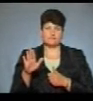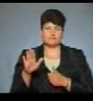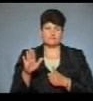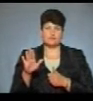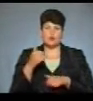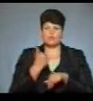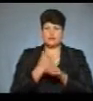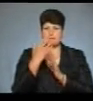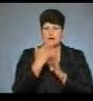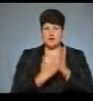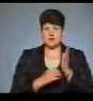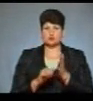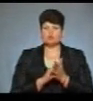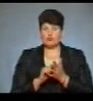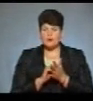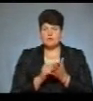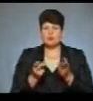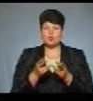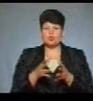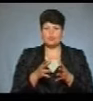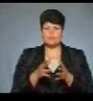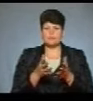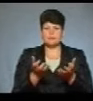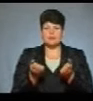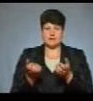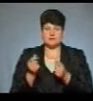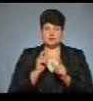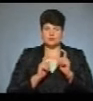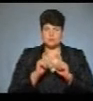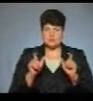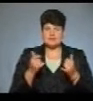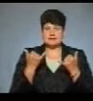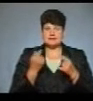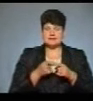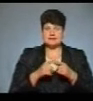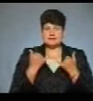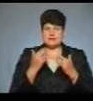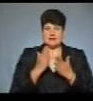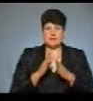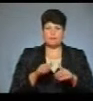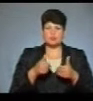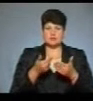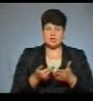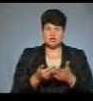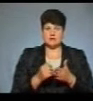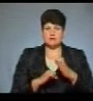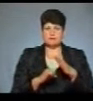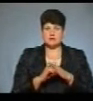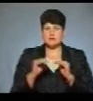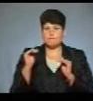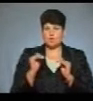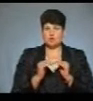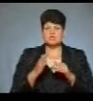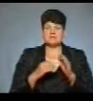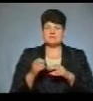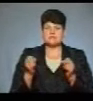Основний перелік документів, по якому ми набираємо студентів, це в нас зараз іде подача на базі молодшого спеціаліста,